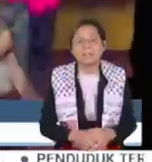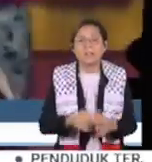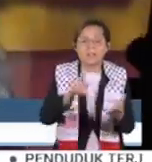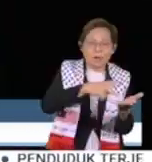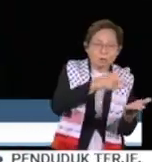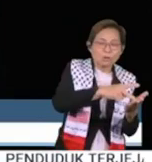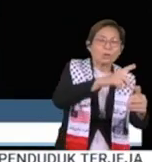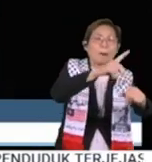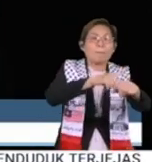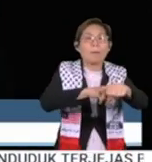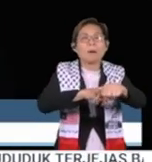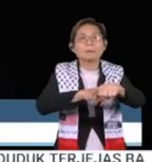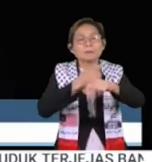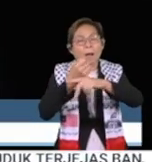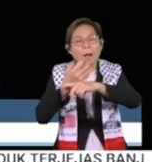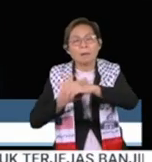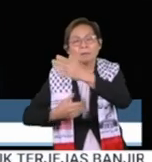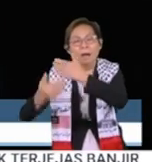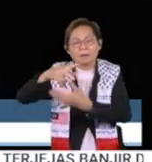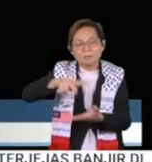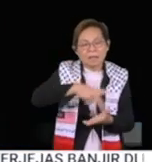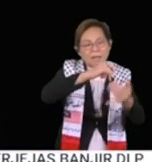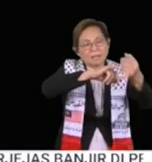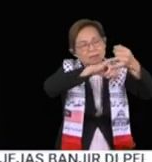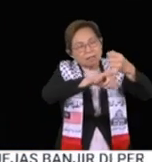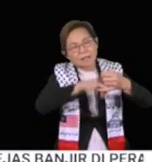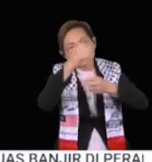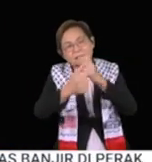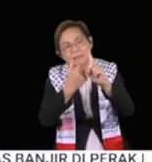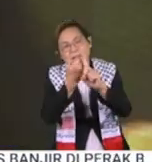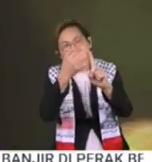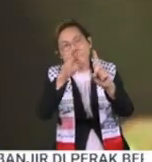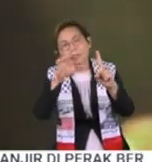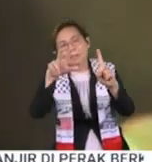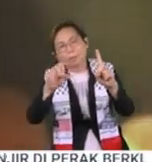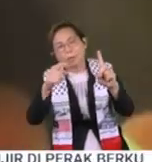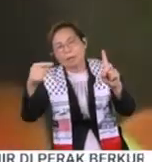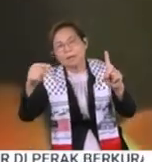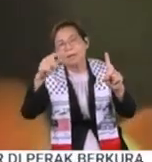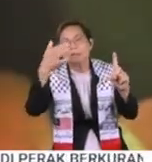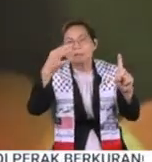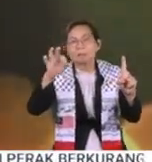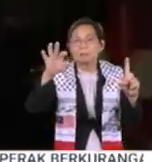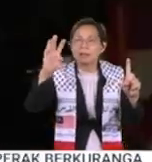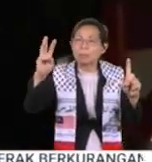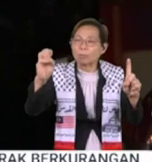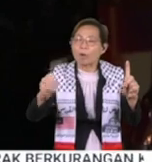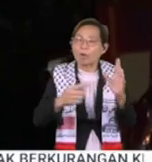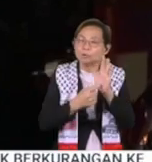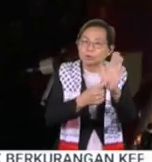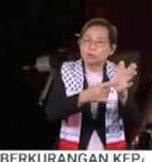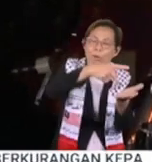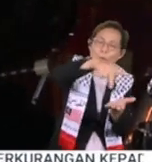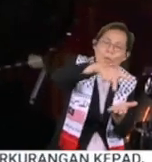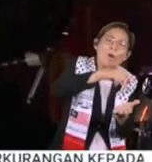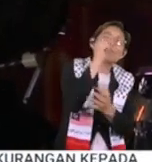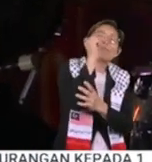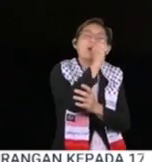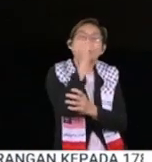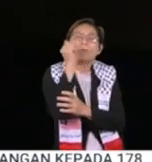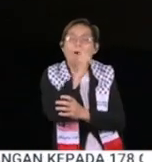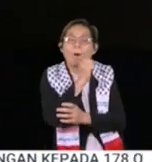hadirin ke era keemasan lagu dan tarian Shanghai dari tahun 1930-an hingga 1960-an dengan menampilkan persembahan